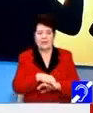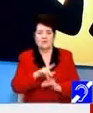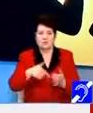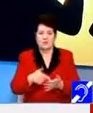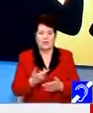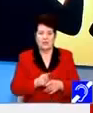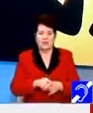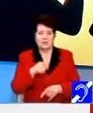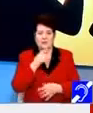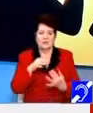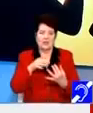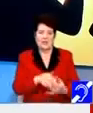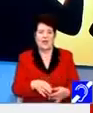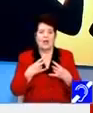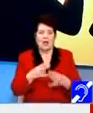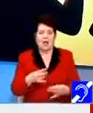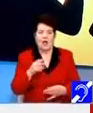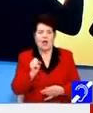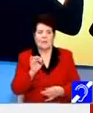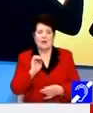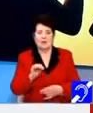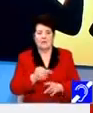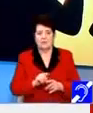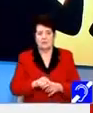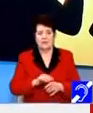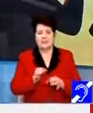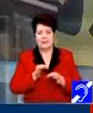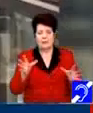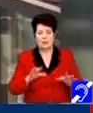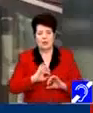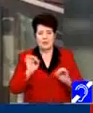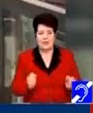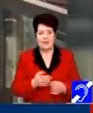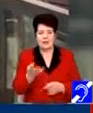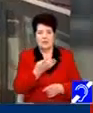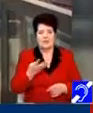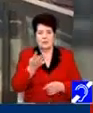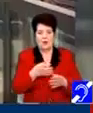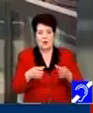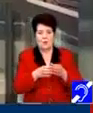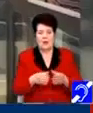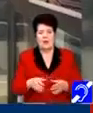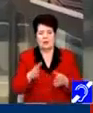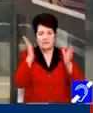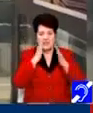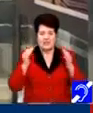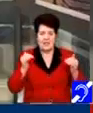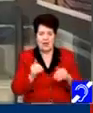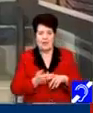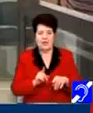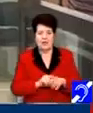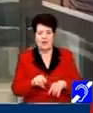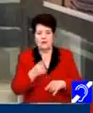Tajikistan, ar fi planificat un atac armat în Rusia în perioada sărbătorilor de iarnă. Cei patru fac parte din gruparea Stat Islamic și ar fi pus totul